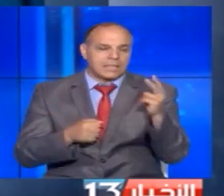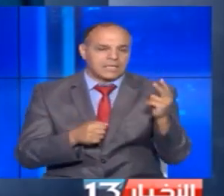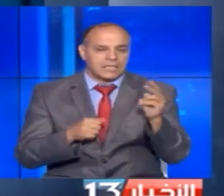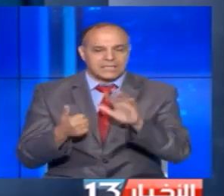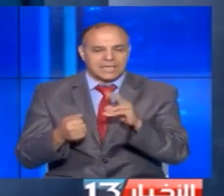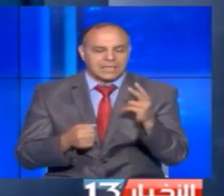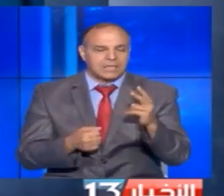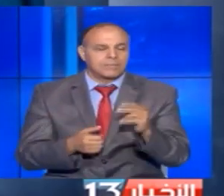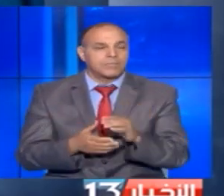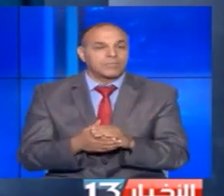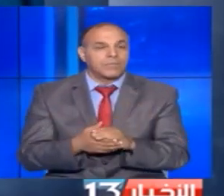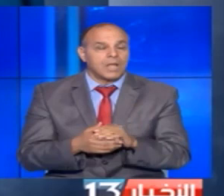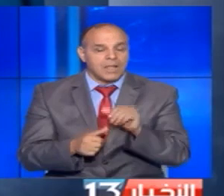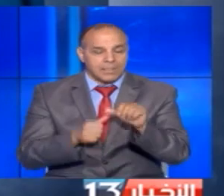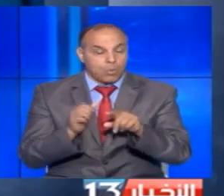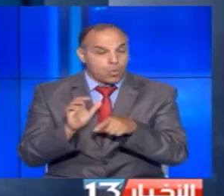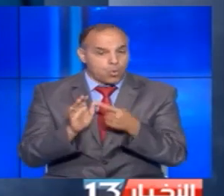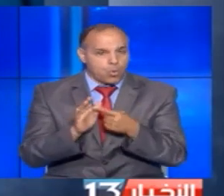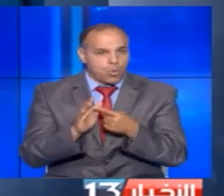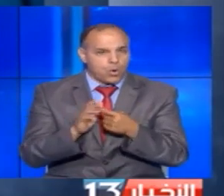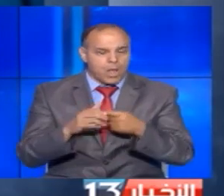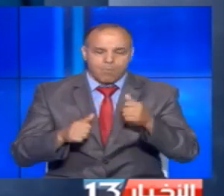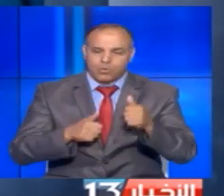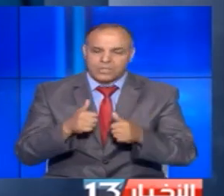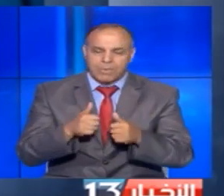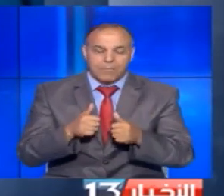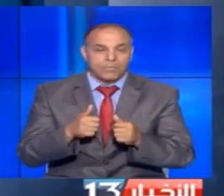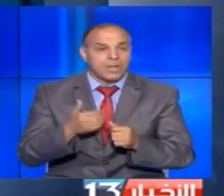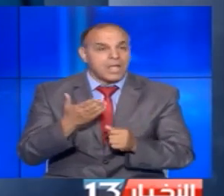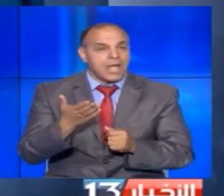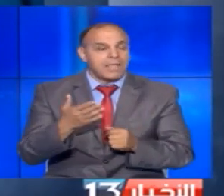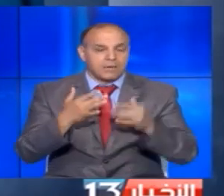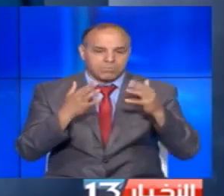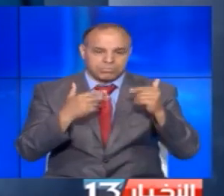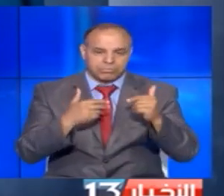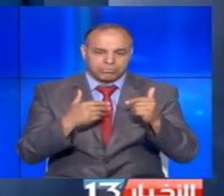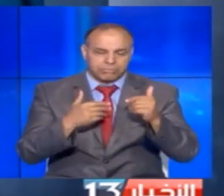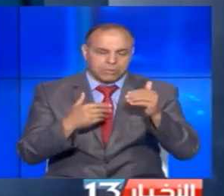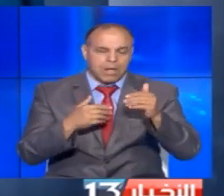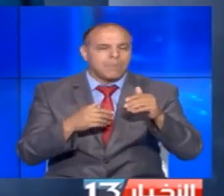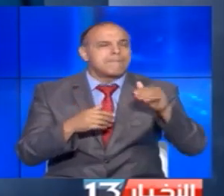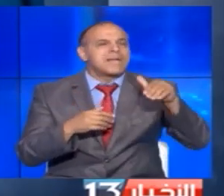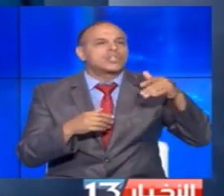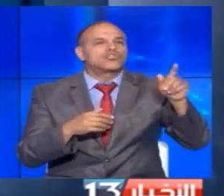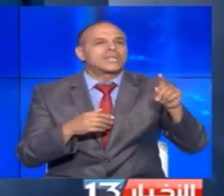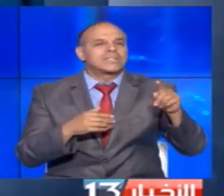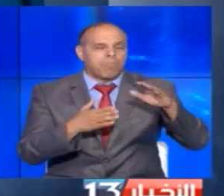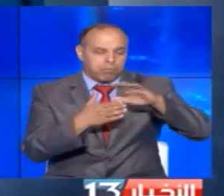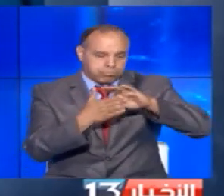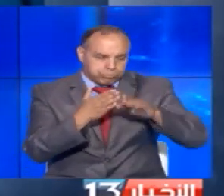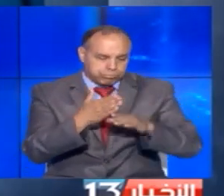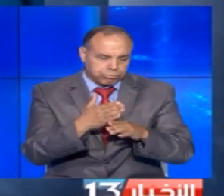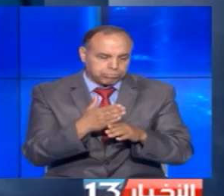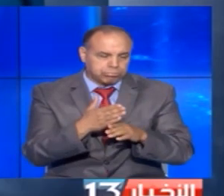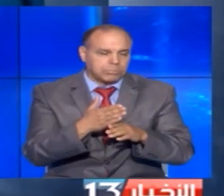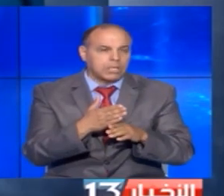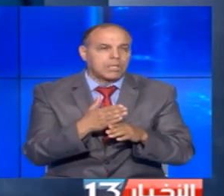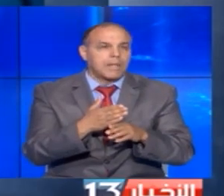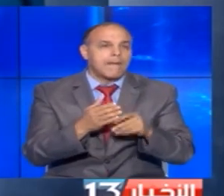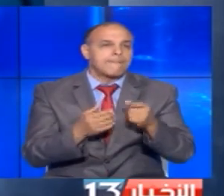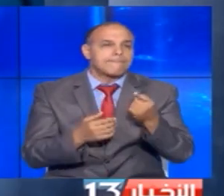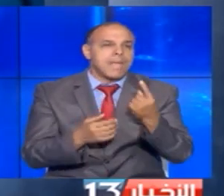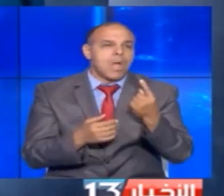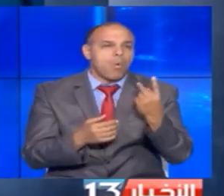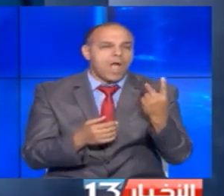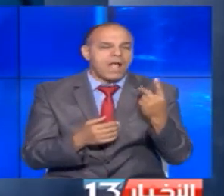6 2 في الدور الاول من المسابقه وبهذه النتيجه يتراجع مالك الجزيري الى المركز الاول بعد المائه في